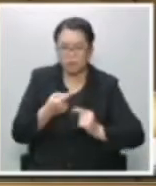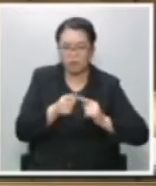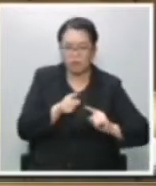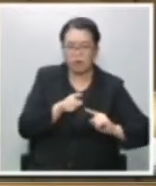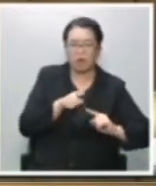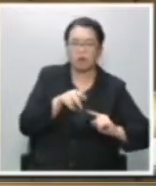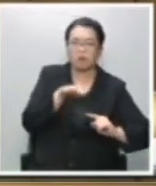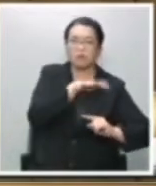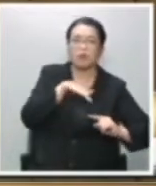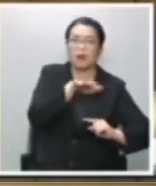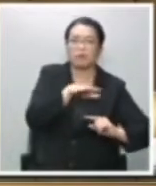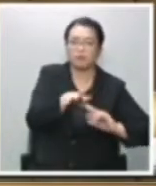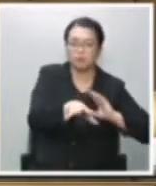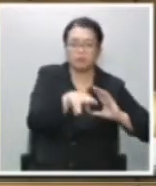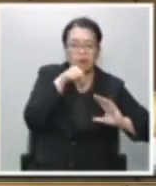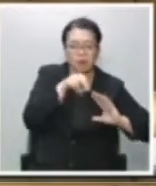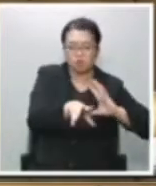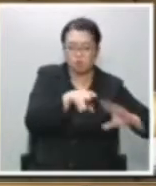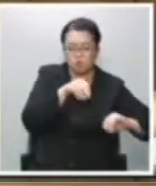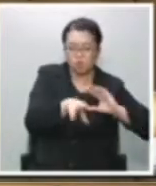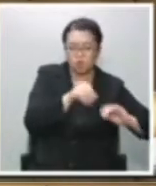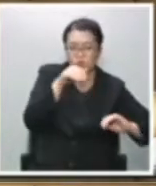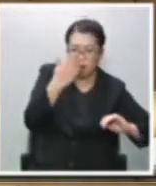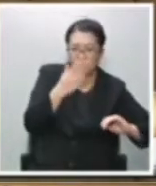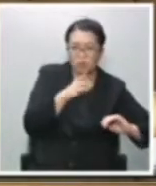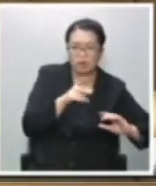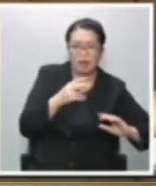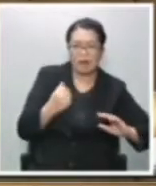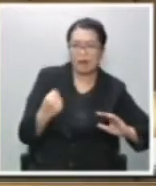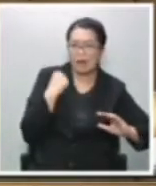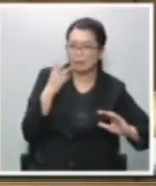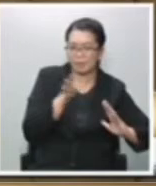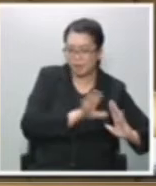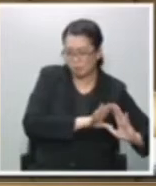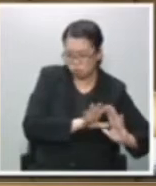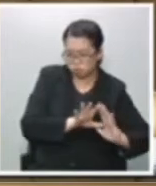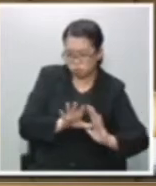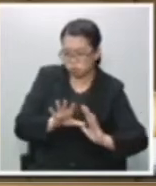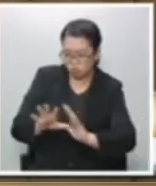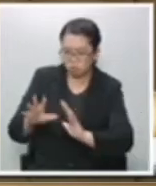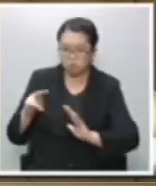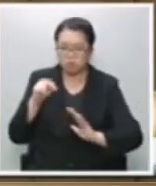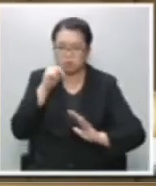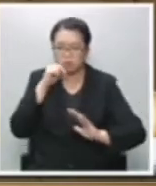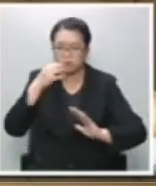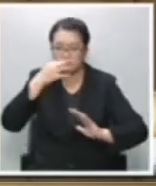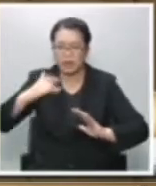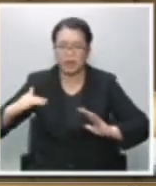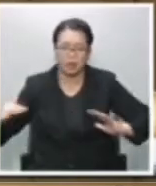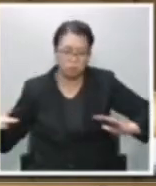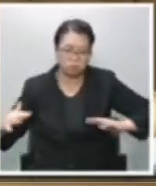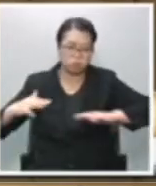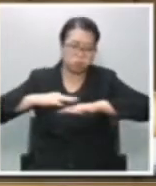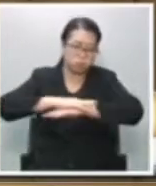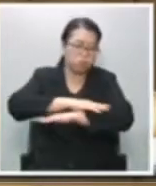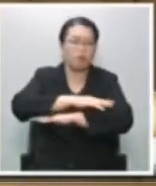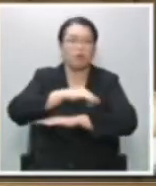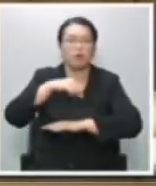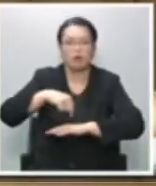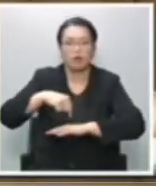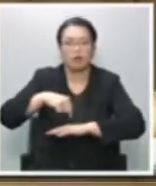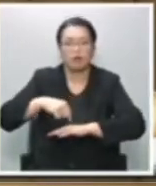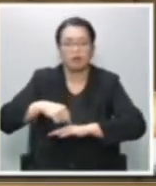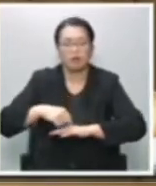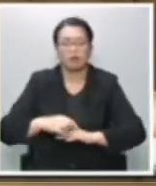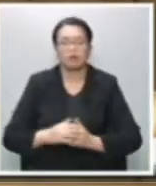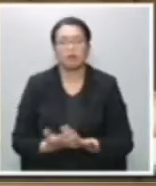งานกันที่จะมีการปล่อยน้ำให้สอดคล้องกับปริมาณที่จะดันน้ำทะเลและน้ำในช่ว